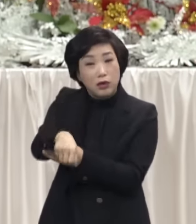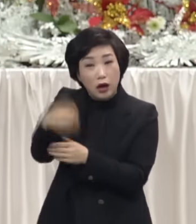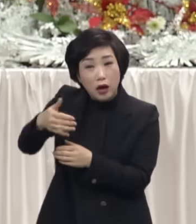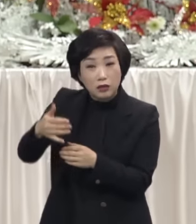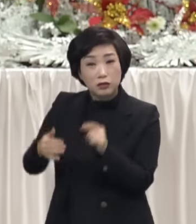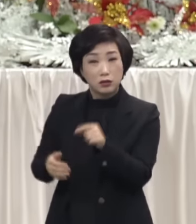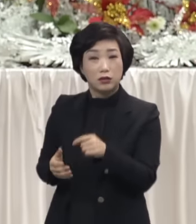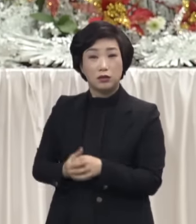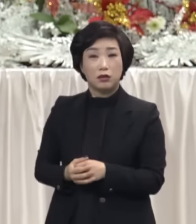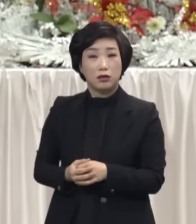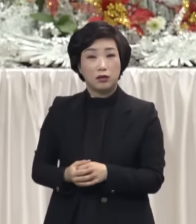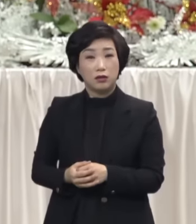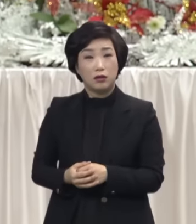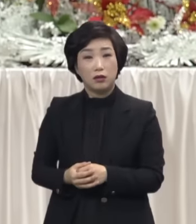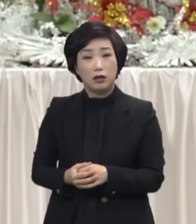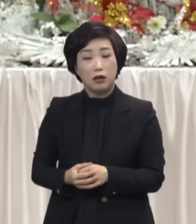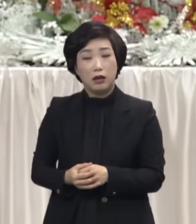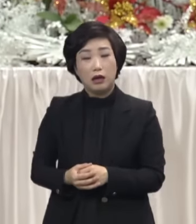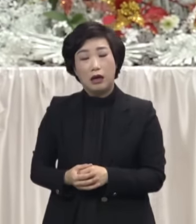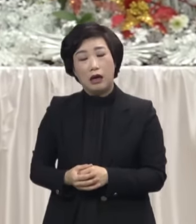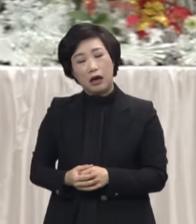그렇게 될 때